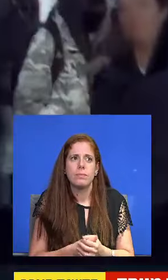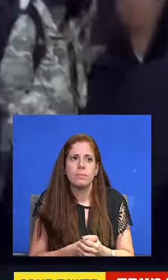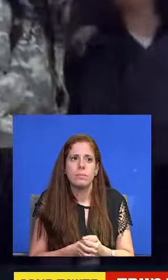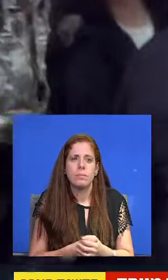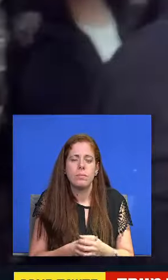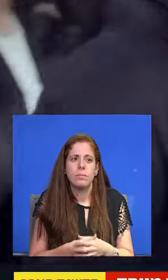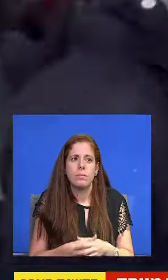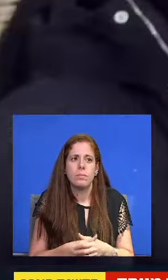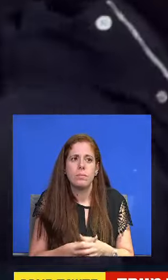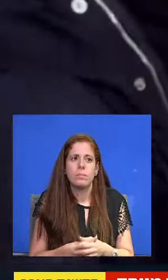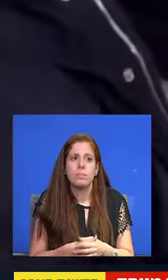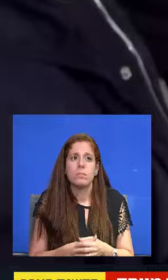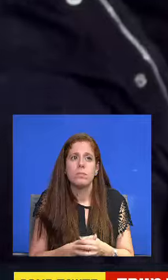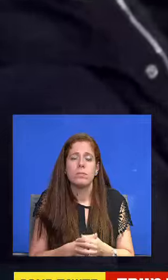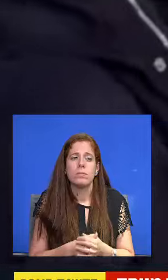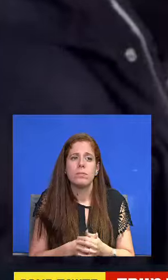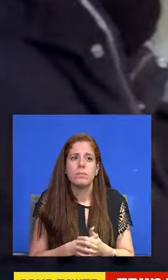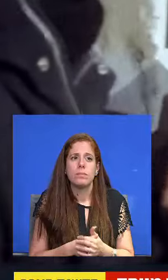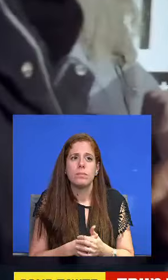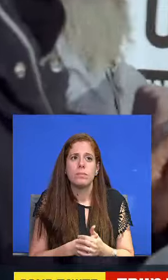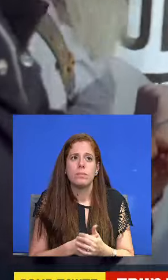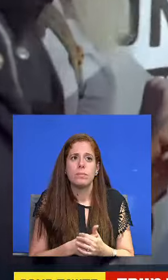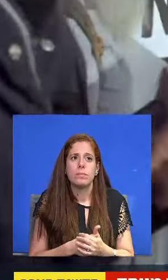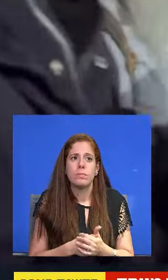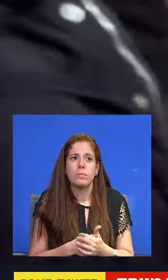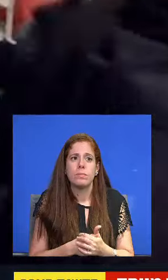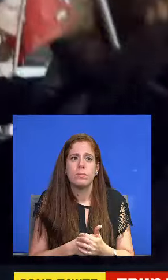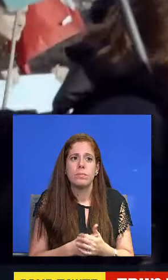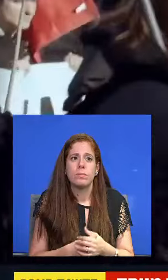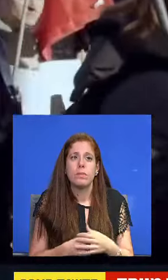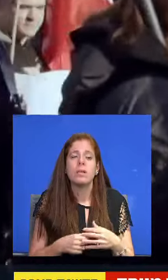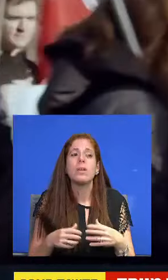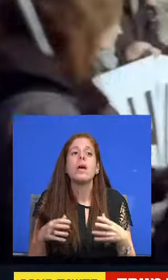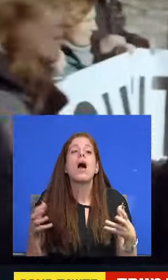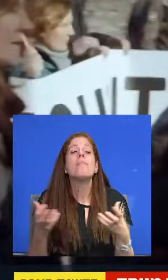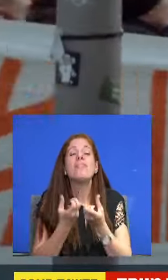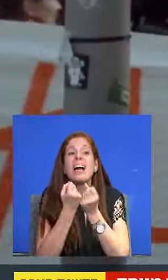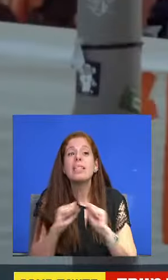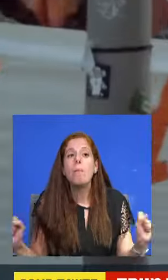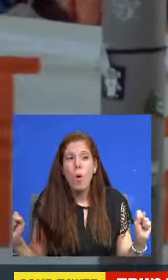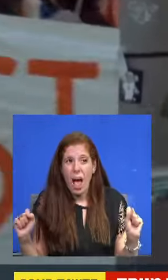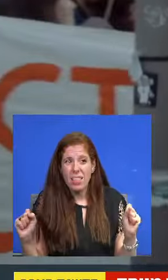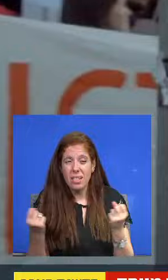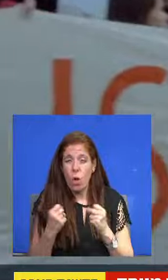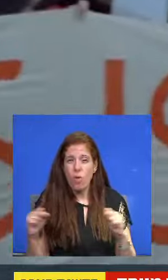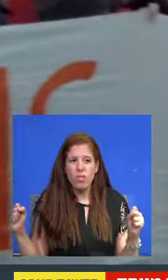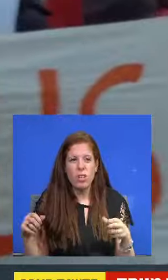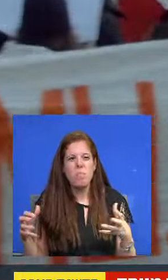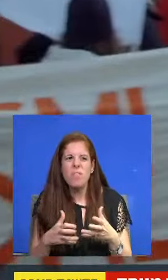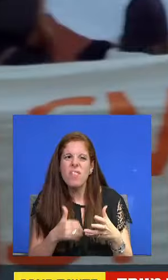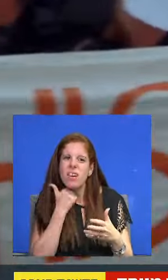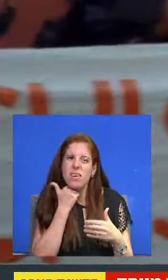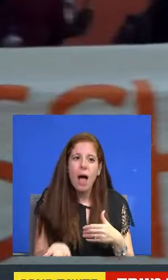gehen. Jetzt mal ein Schwänzel für zu Deutsch. FDP, Scheißerei, werde nicht